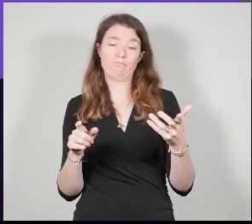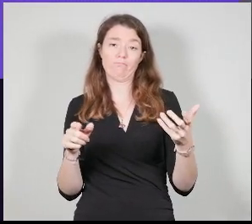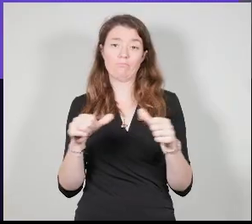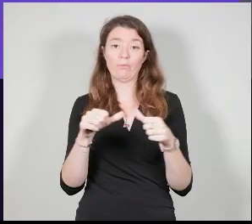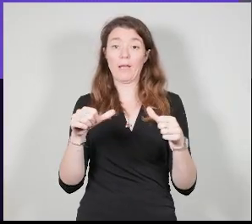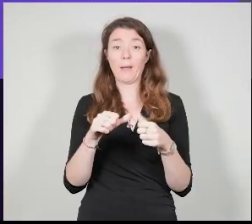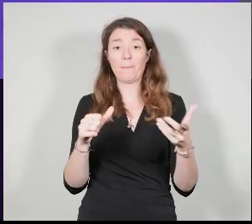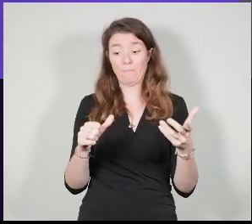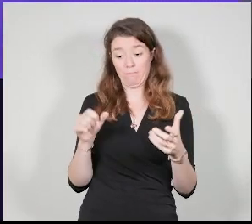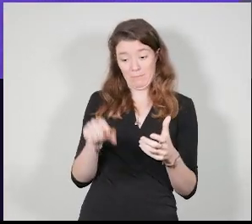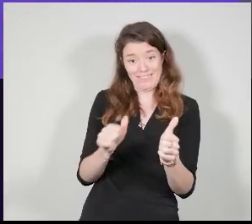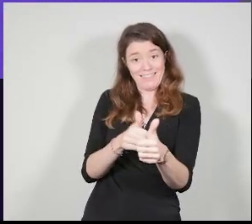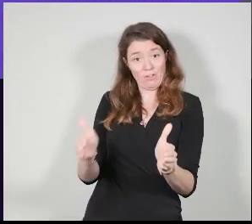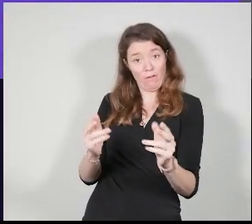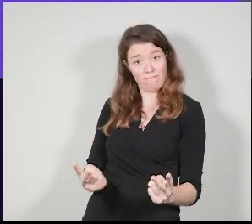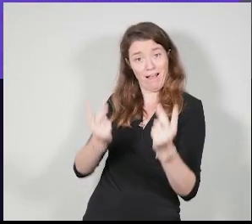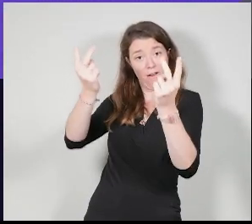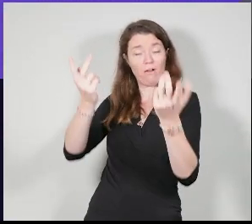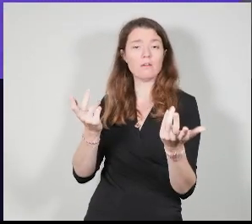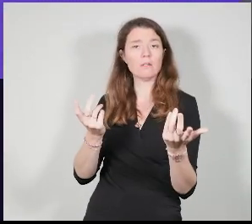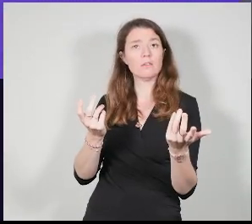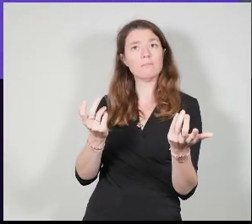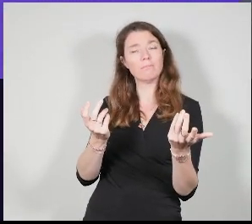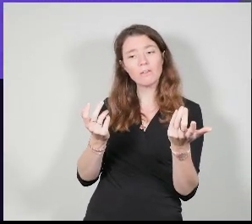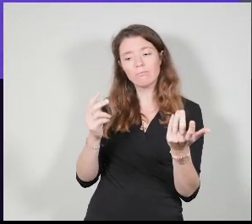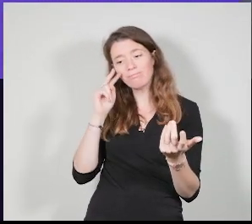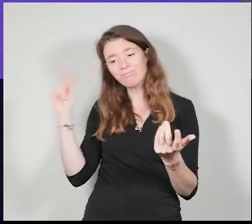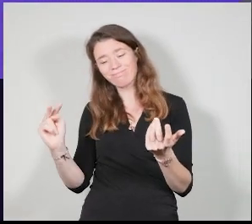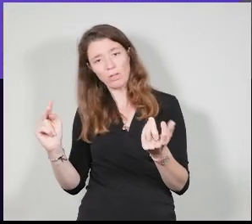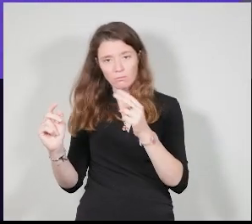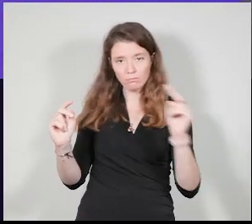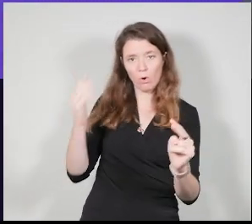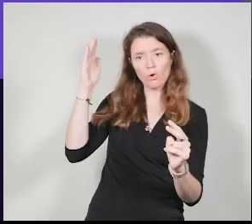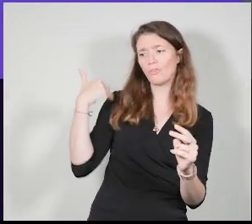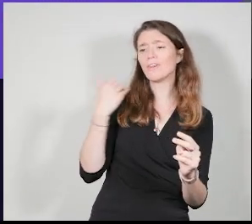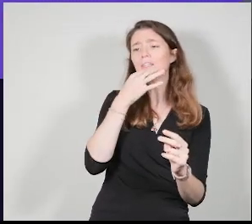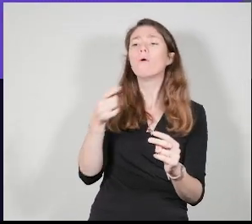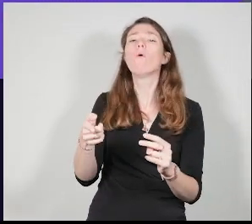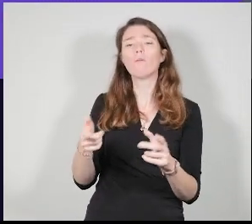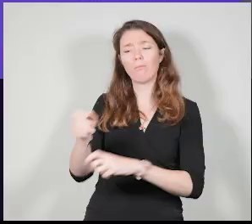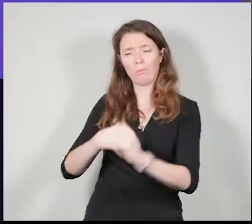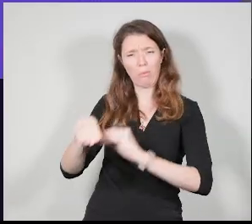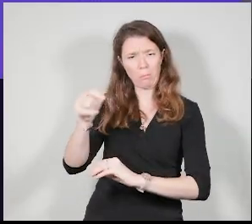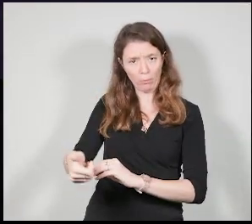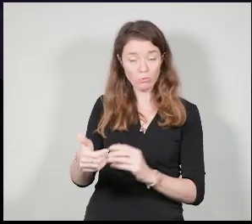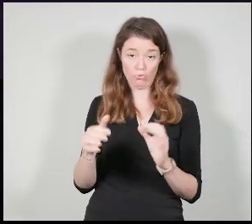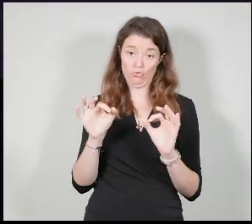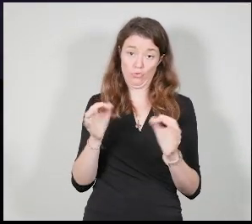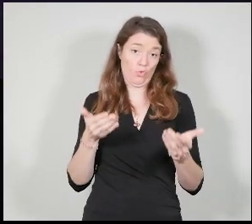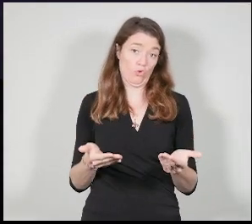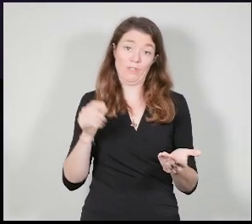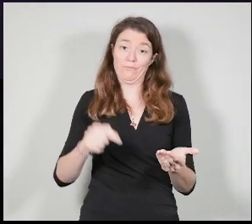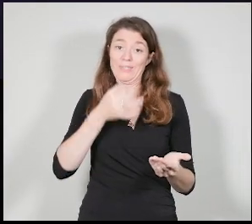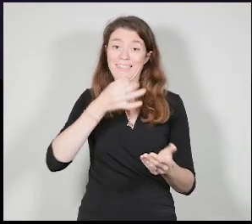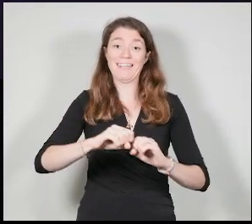valoriser ce secteur autrement. Je commençais en disant c'est le parent pauvre. Aujourd'hui, il faut quand même qu'on pose clairement le